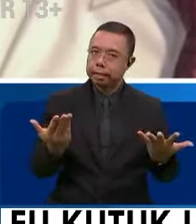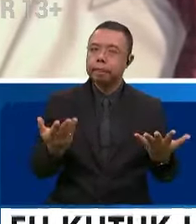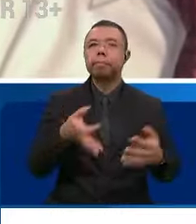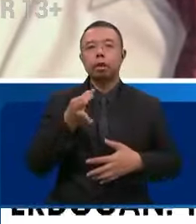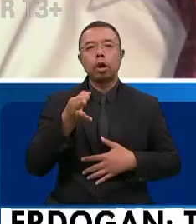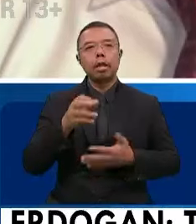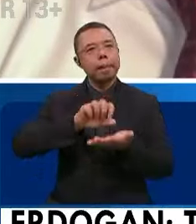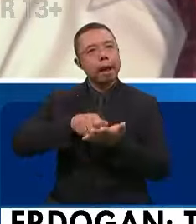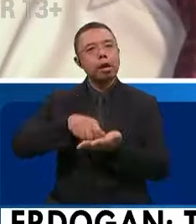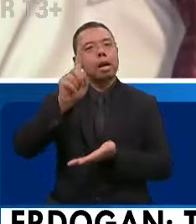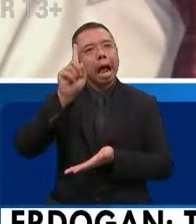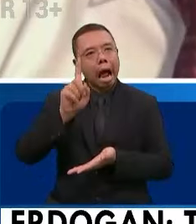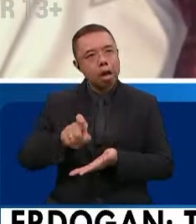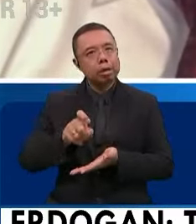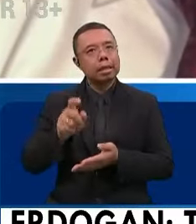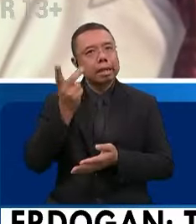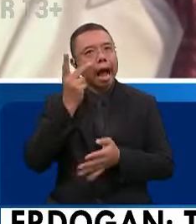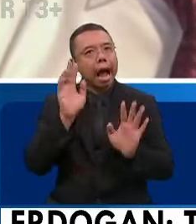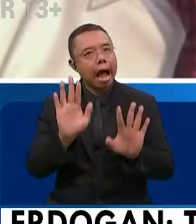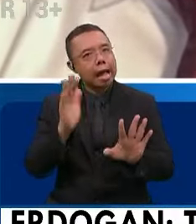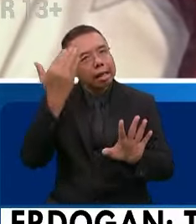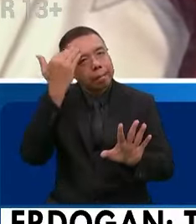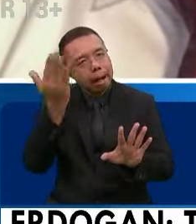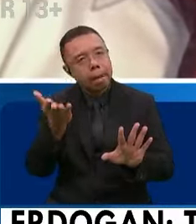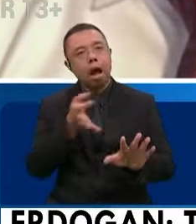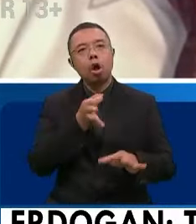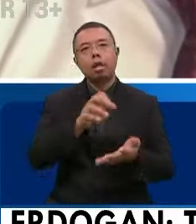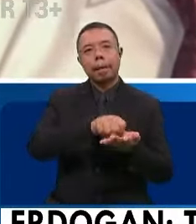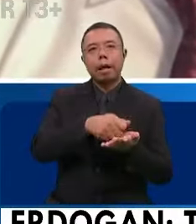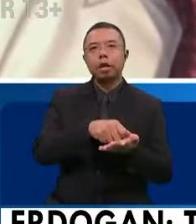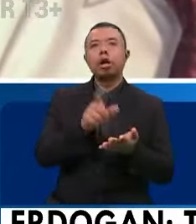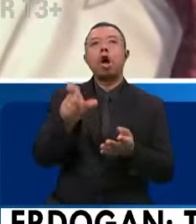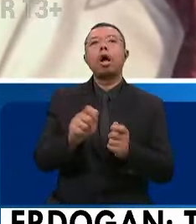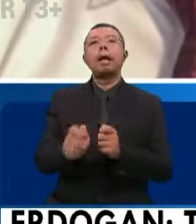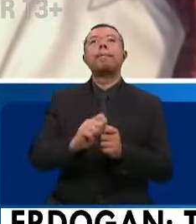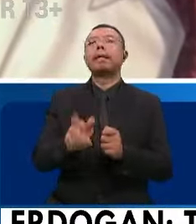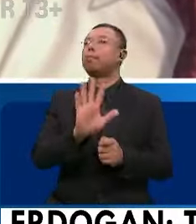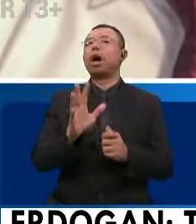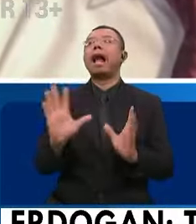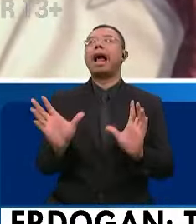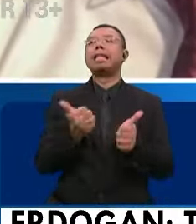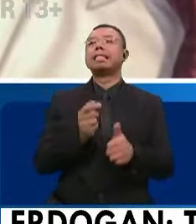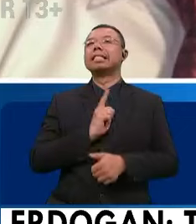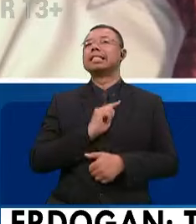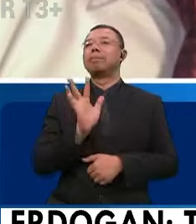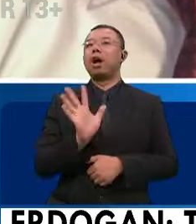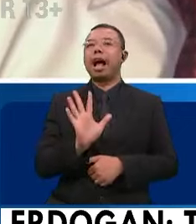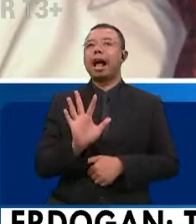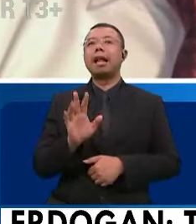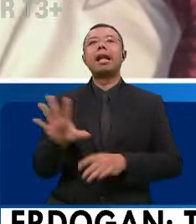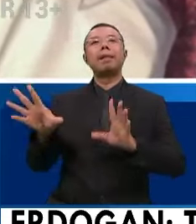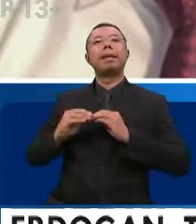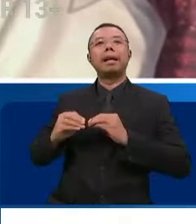juga perlu waspada karena Kota Madiun ini kota konsumen, bukan kota produsen. Sehingga perlu